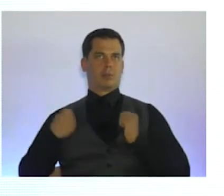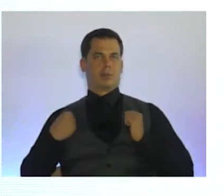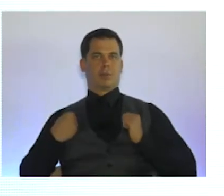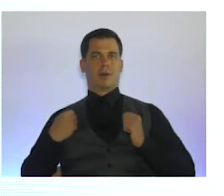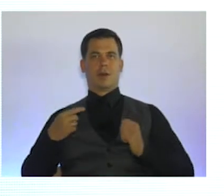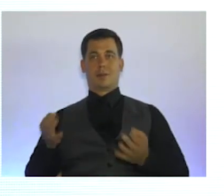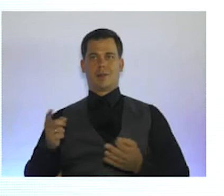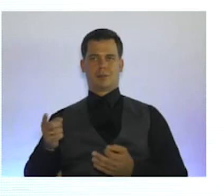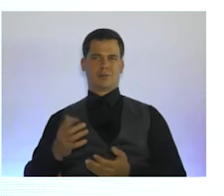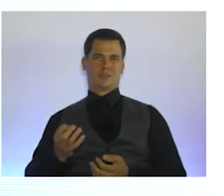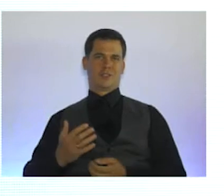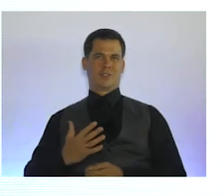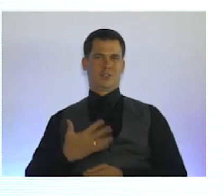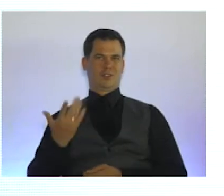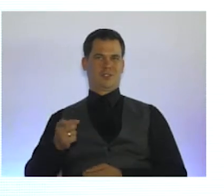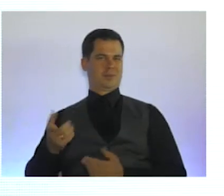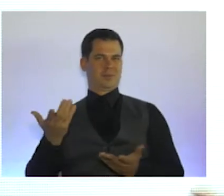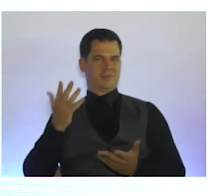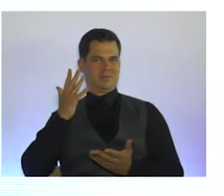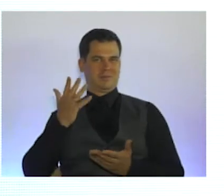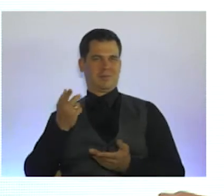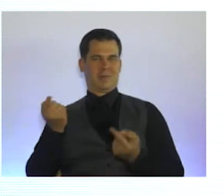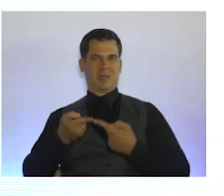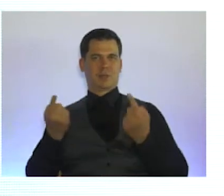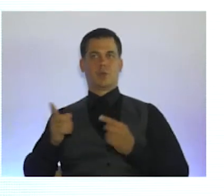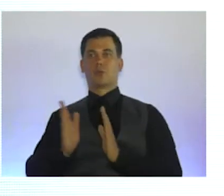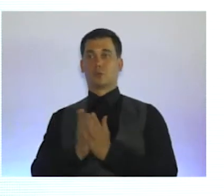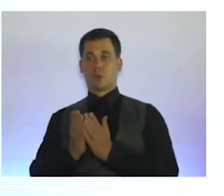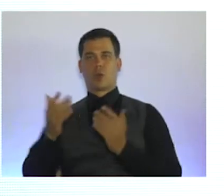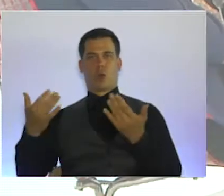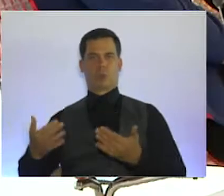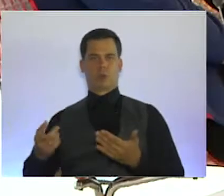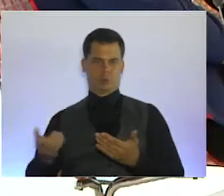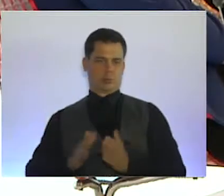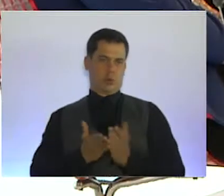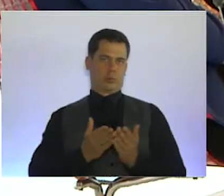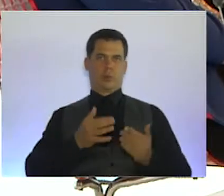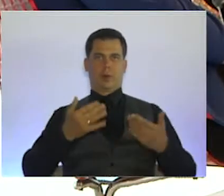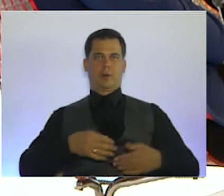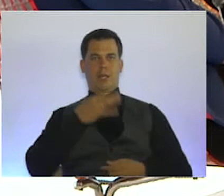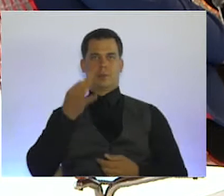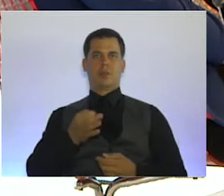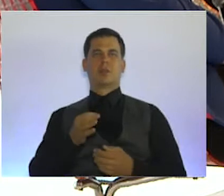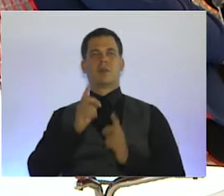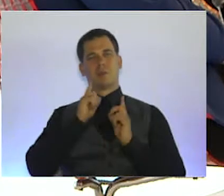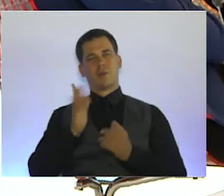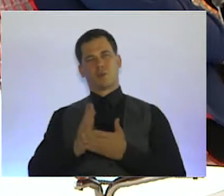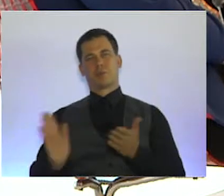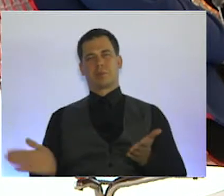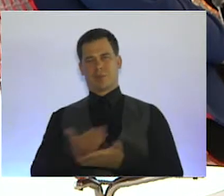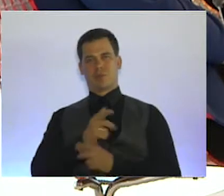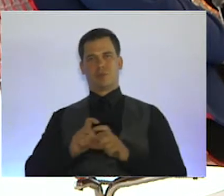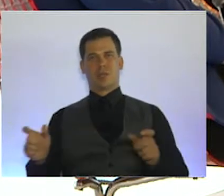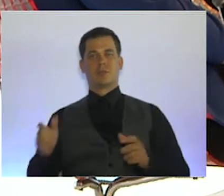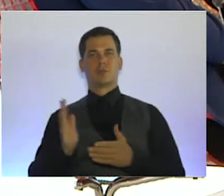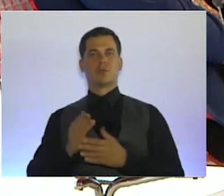dosyć taki oksymoron po prostu. Podręcznik informatyki. No. Zgadza się. Ten czas już minął de facto, bo mamy